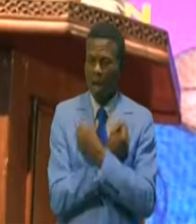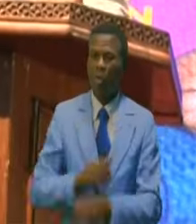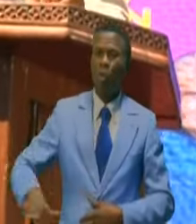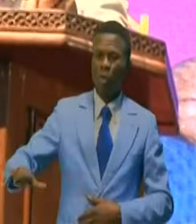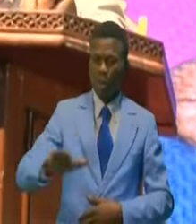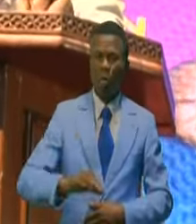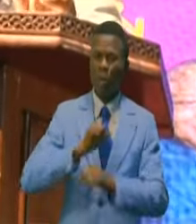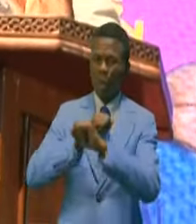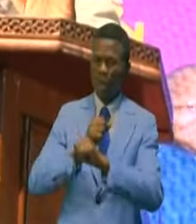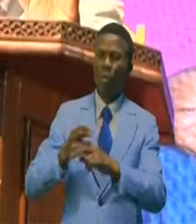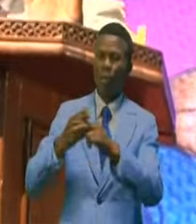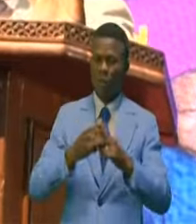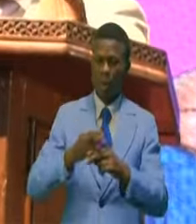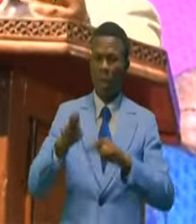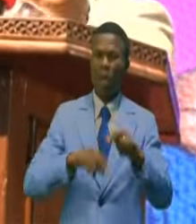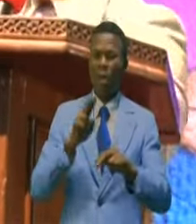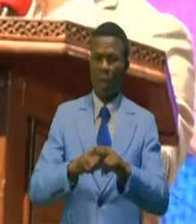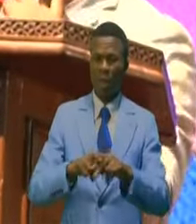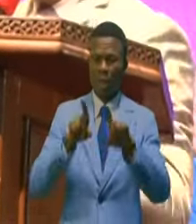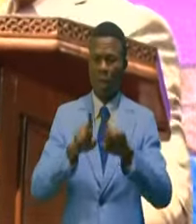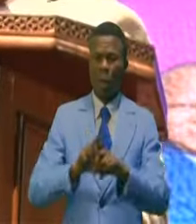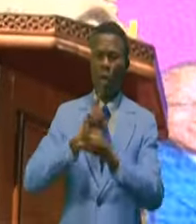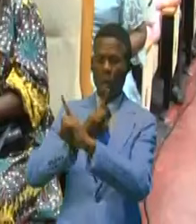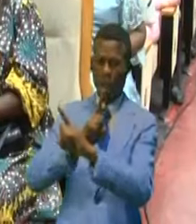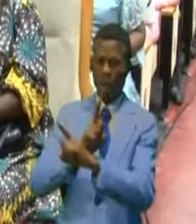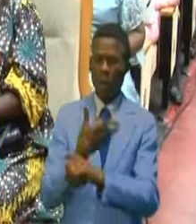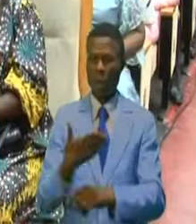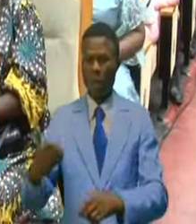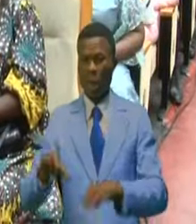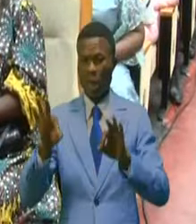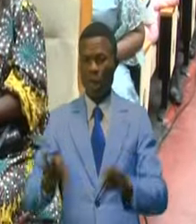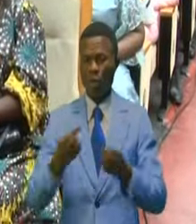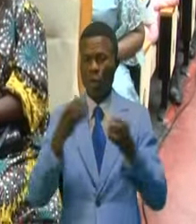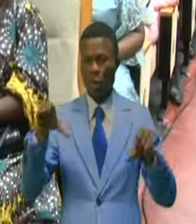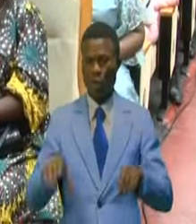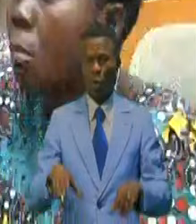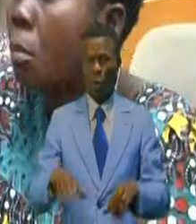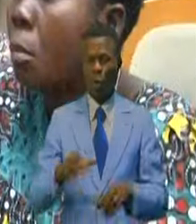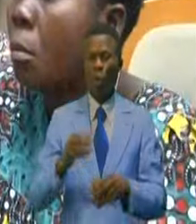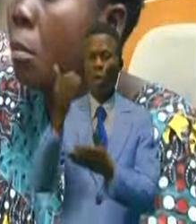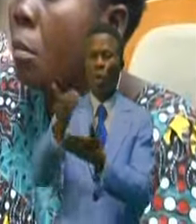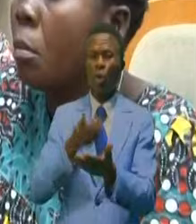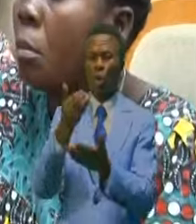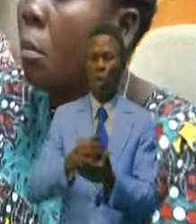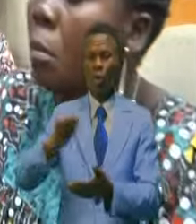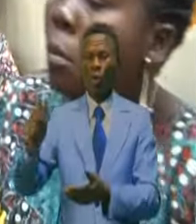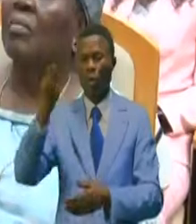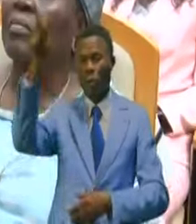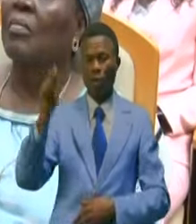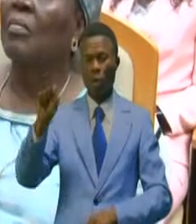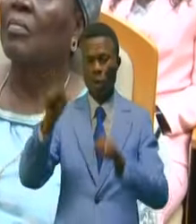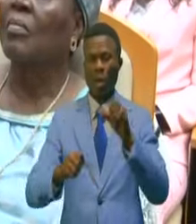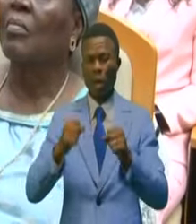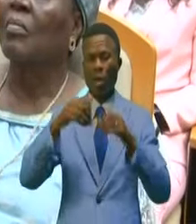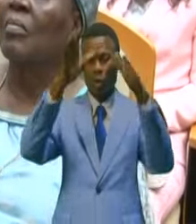veiller à la sécurité nationale et à la protection des ressources naturelles convoitées par les forces négatives et les